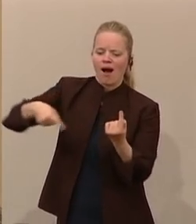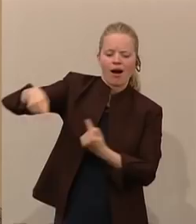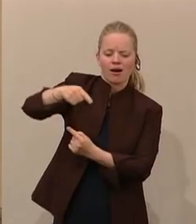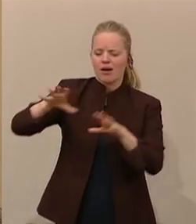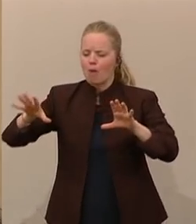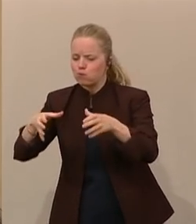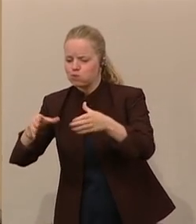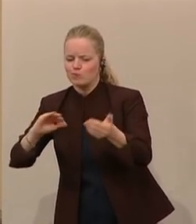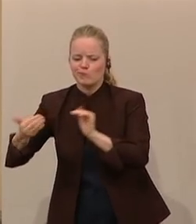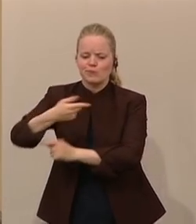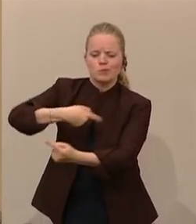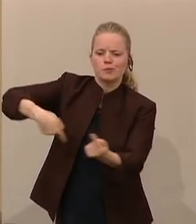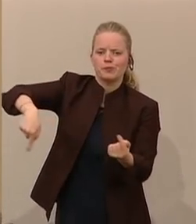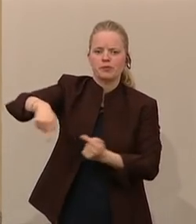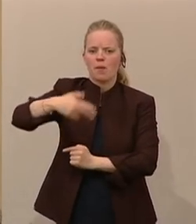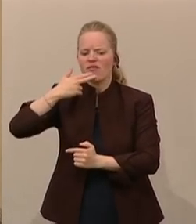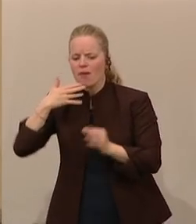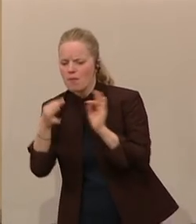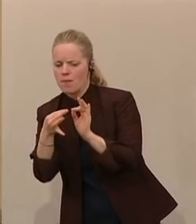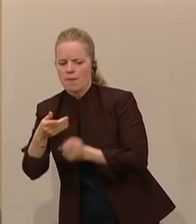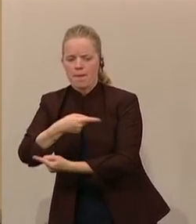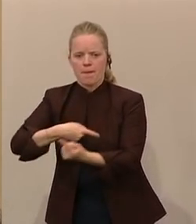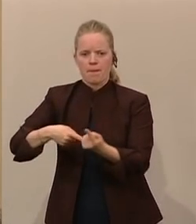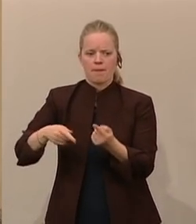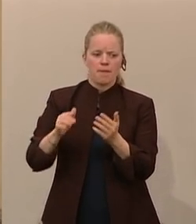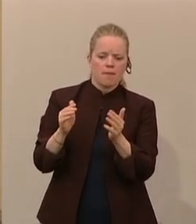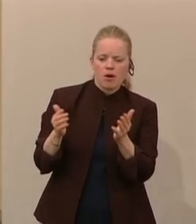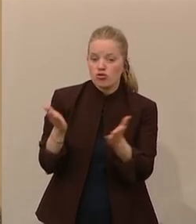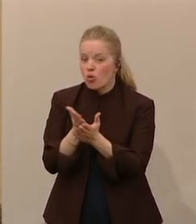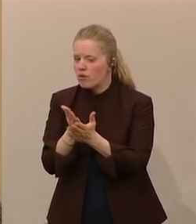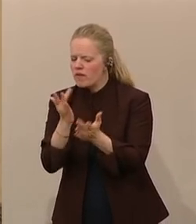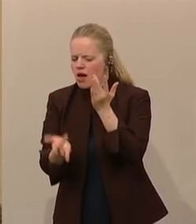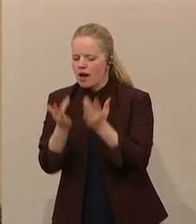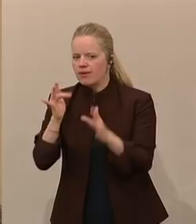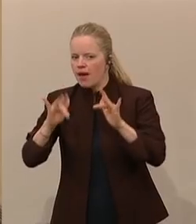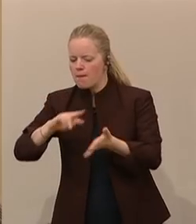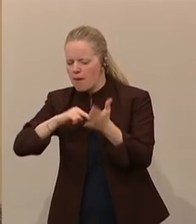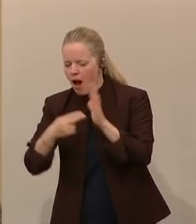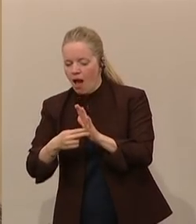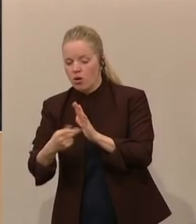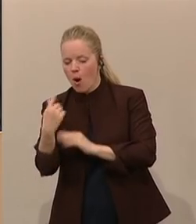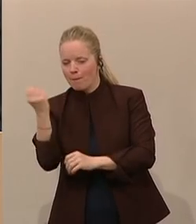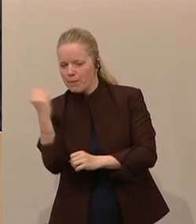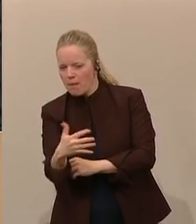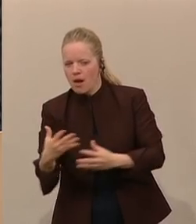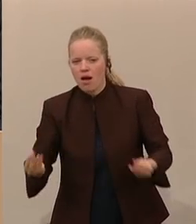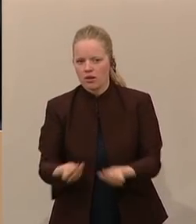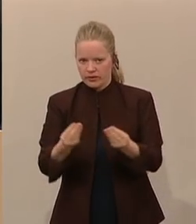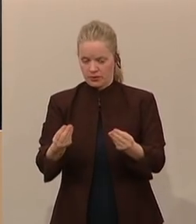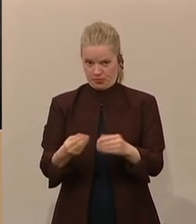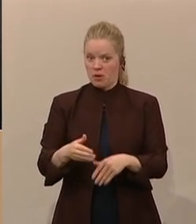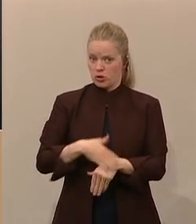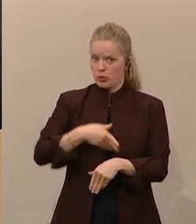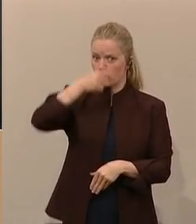mit wem sie konferieren, dass wir wissen, mit wem sie möglicherweise Anschläge planen. Und allein in Deutschland wurden